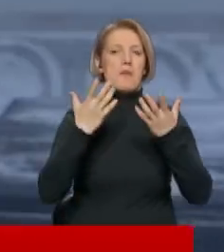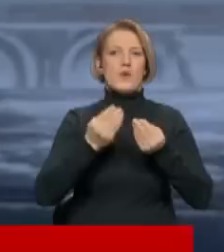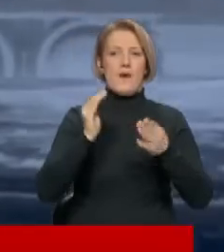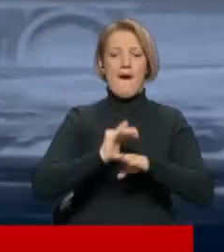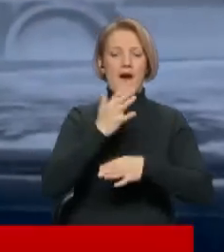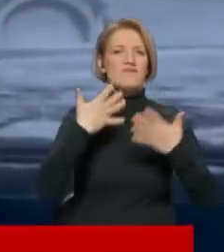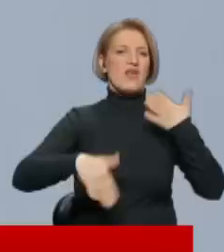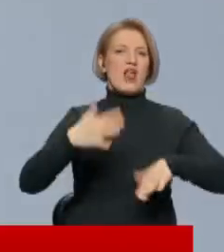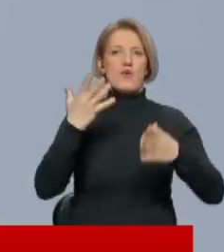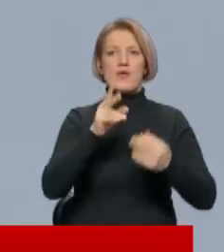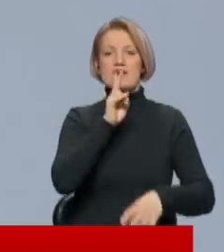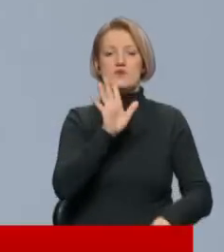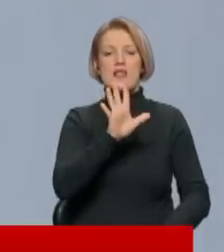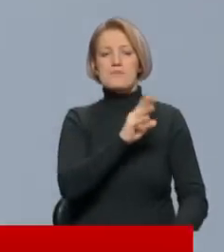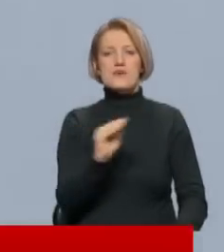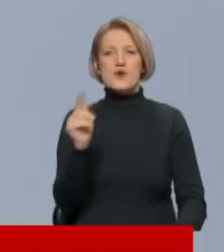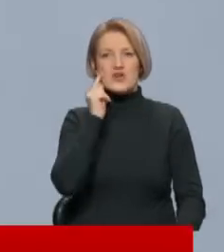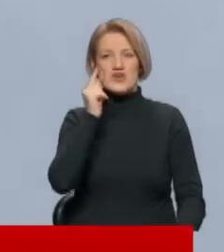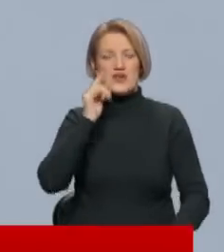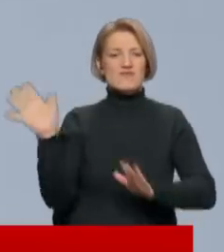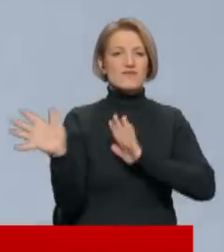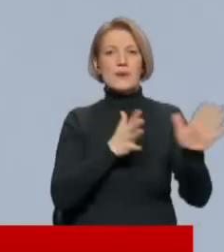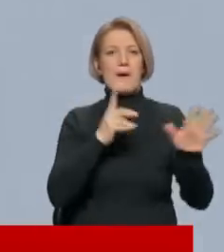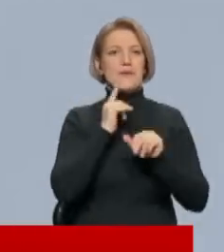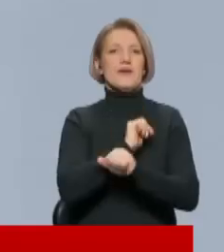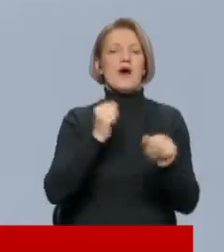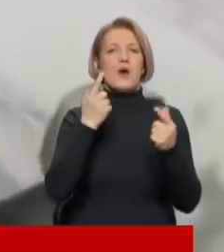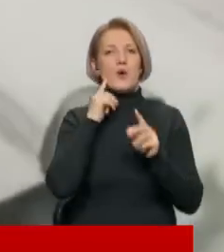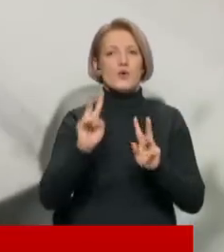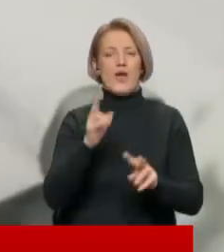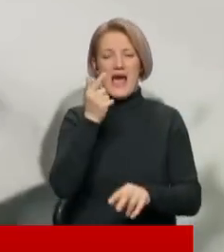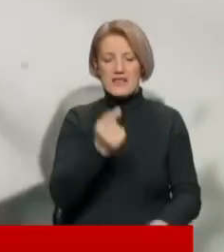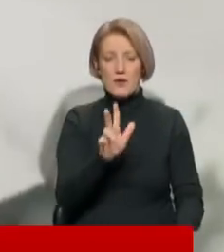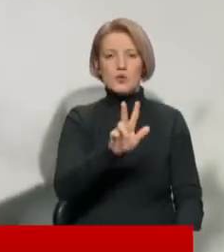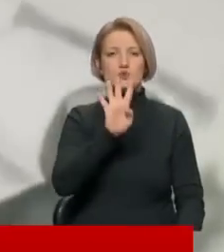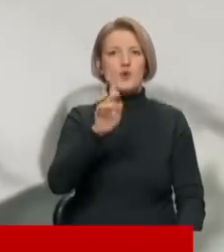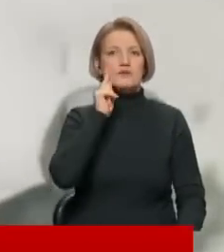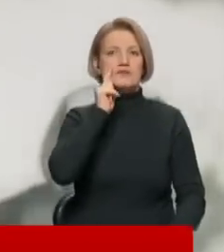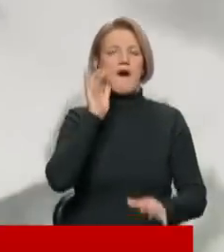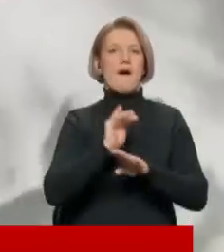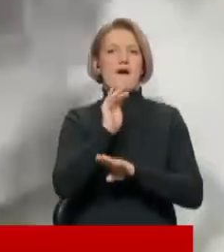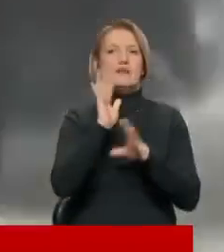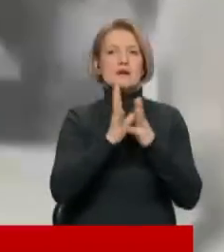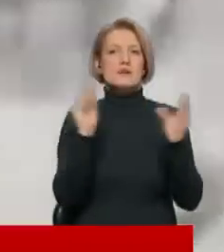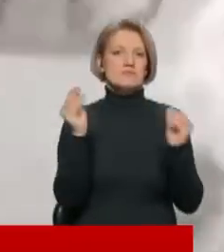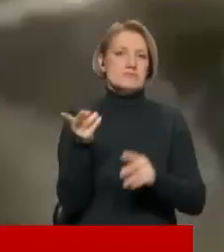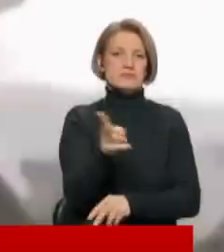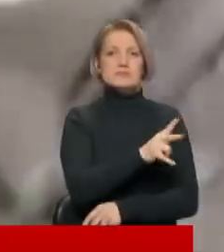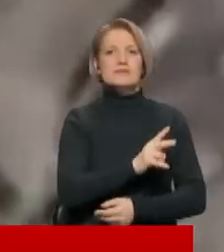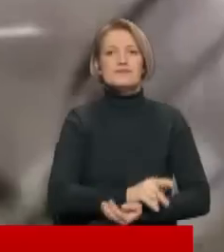Hayat felç oldu 250 milyon kişi fırtınadan etkilendi en az 34 kişi hayatını kaybetti